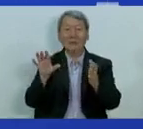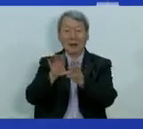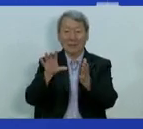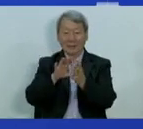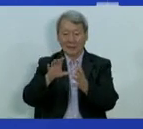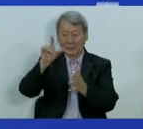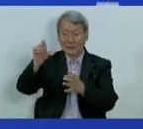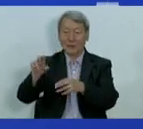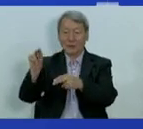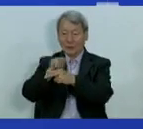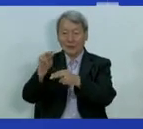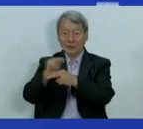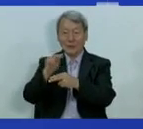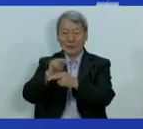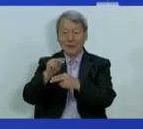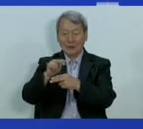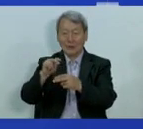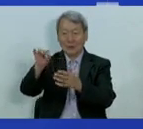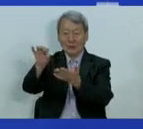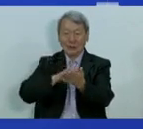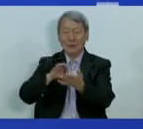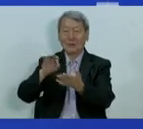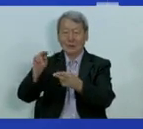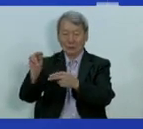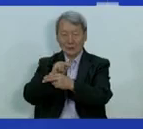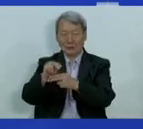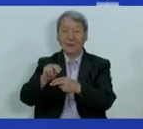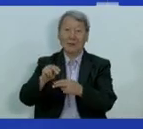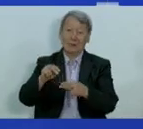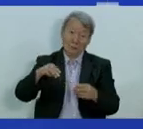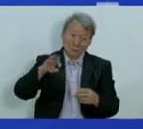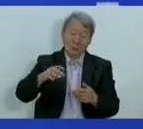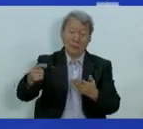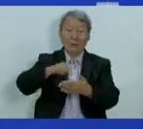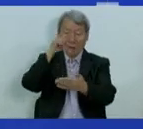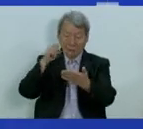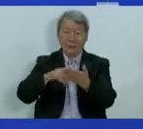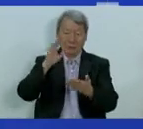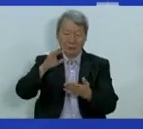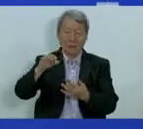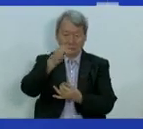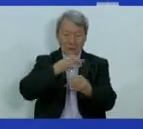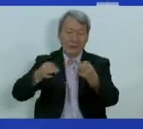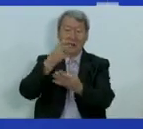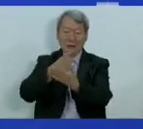помочь нашим пациентам получить необходимую экстренную и стационарную помощь, то эти вопросы будут, конечно же, рассматриваться.